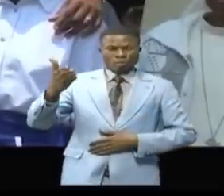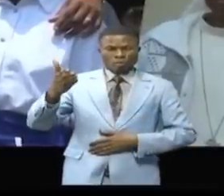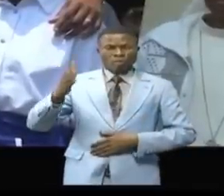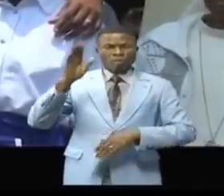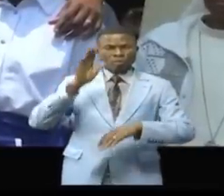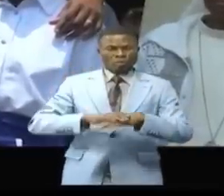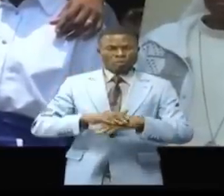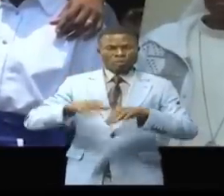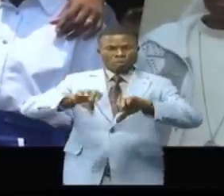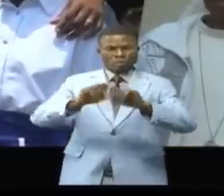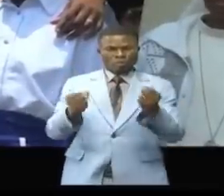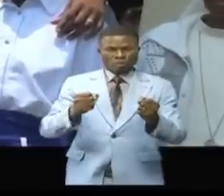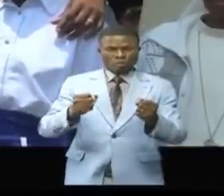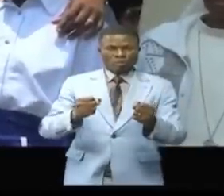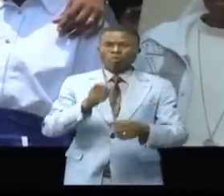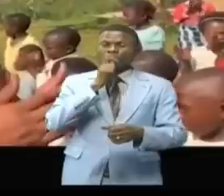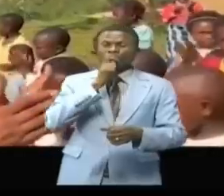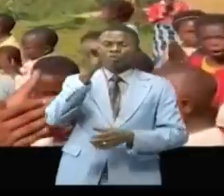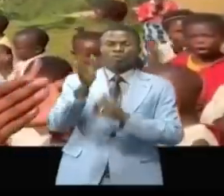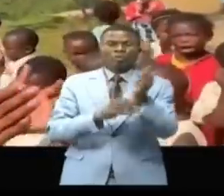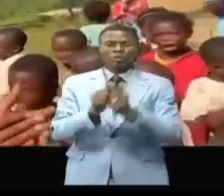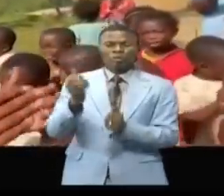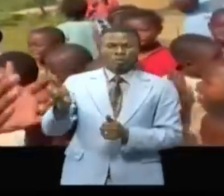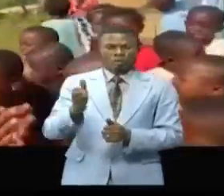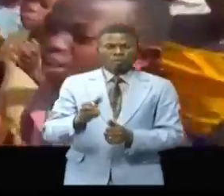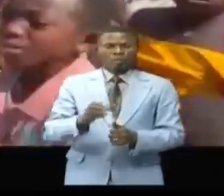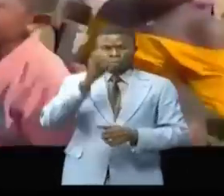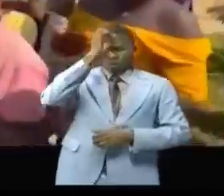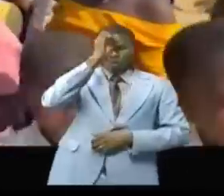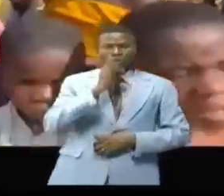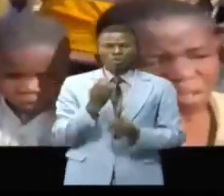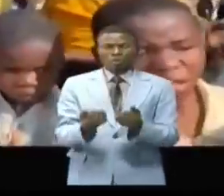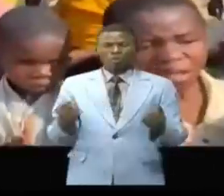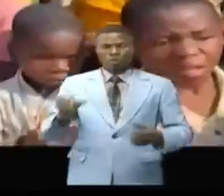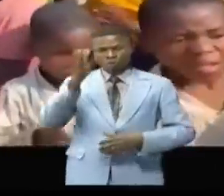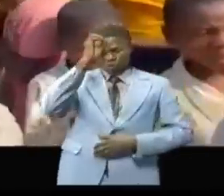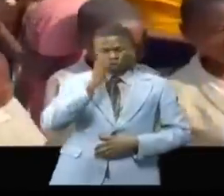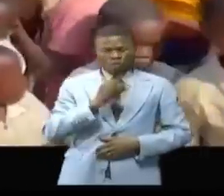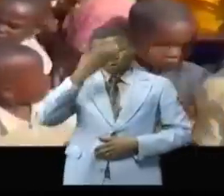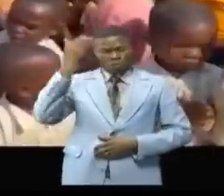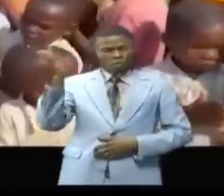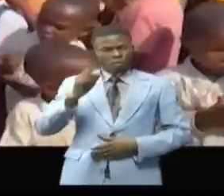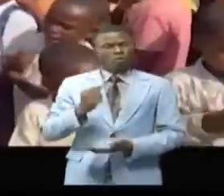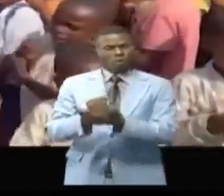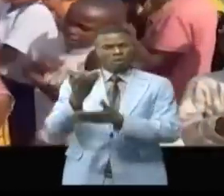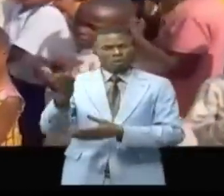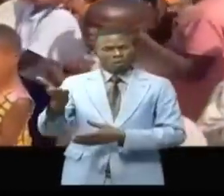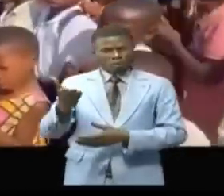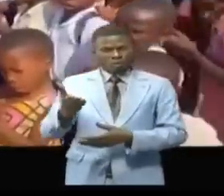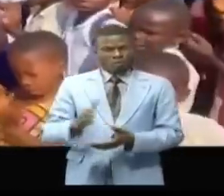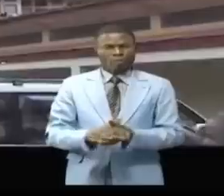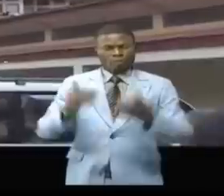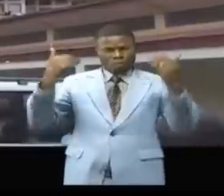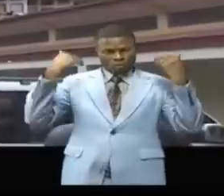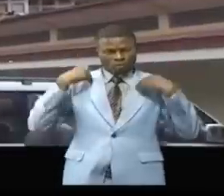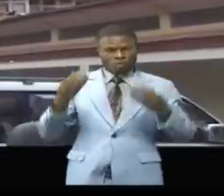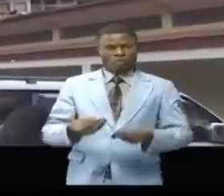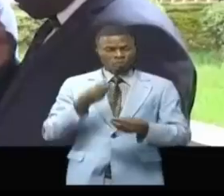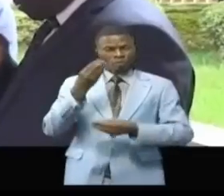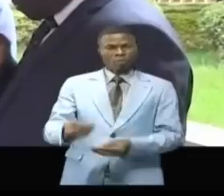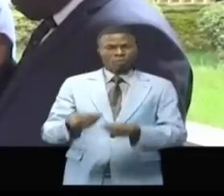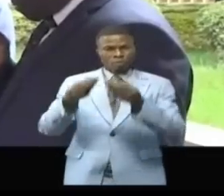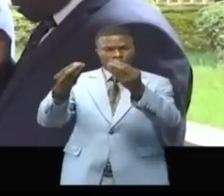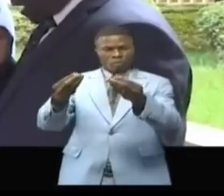il y a peu par un incendie. Les orphelins de Kamituga n'ont pas été oubliés. Les PCA de la TMF est passé